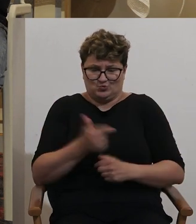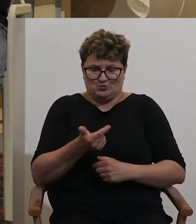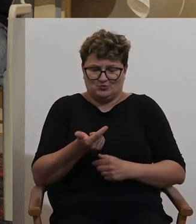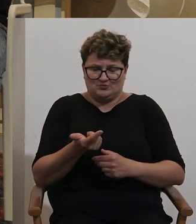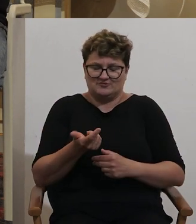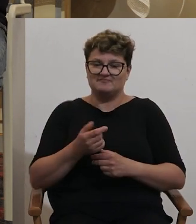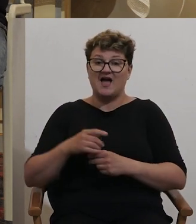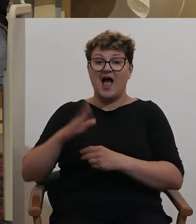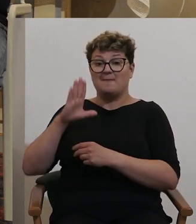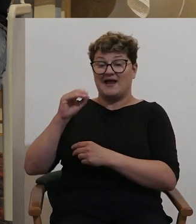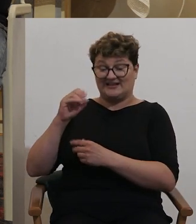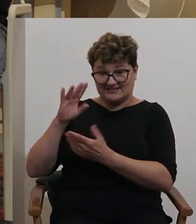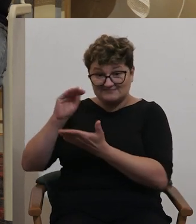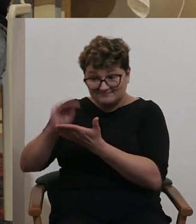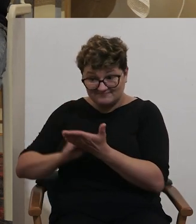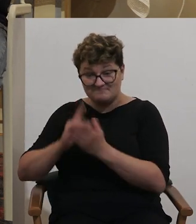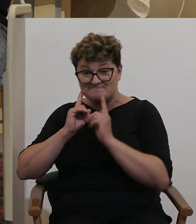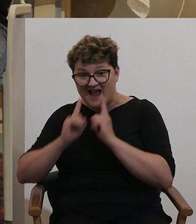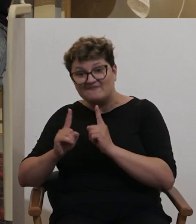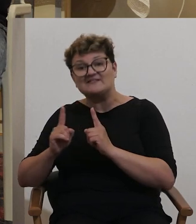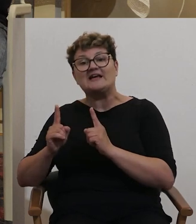proszę Państwa, pisał prawdę całą?